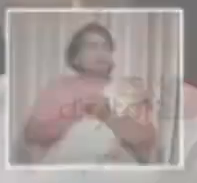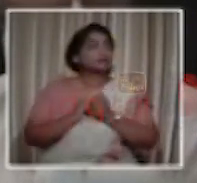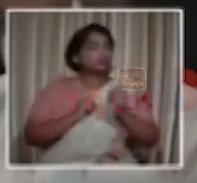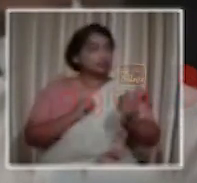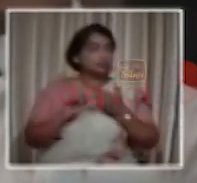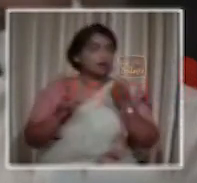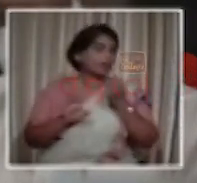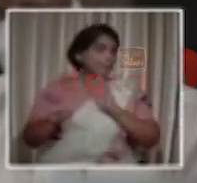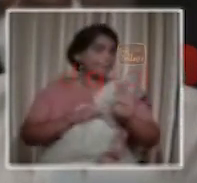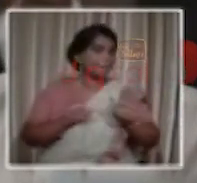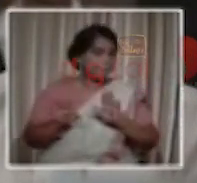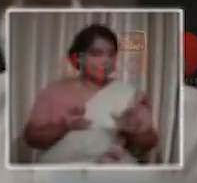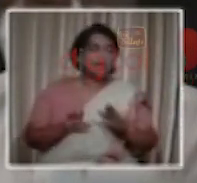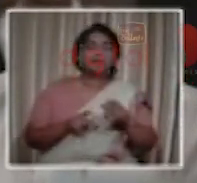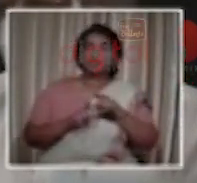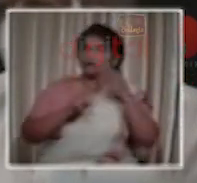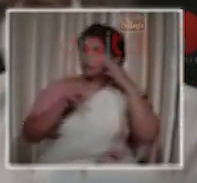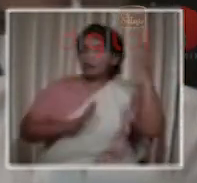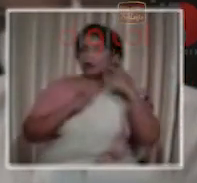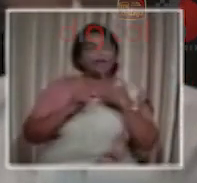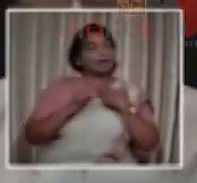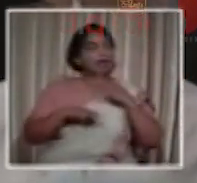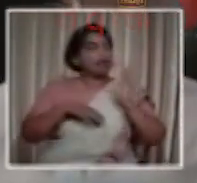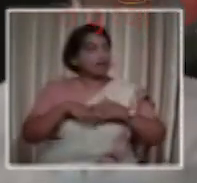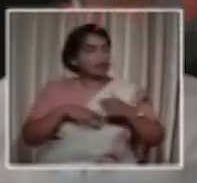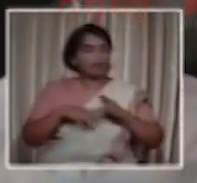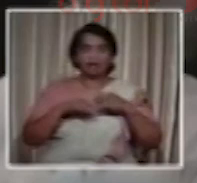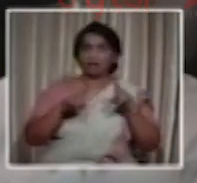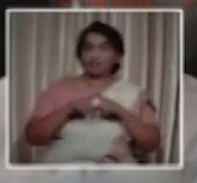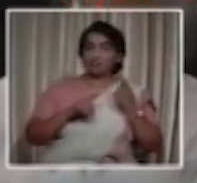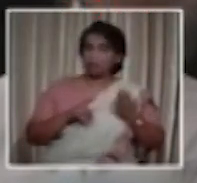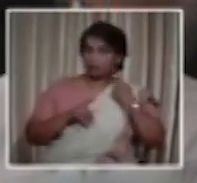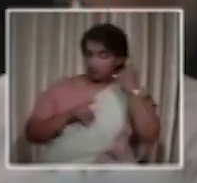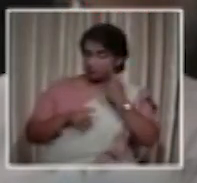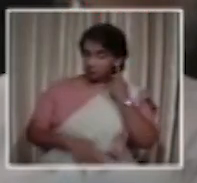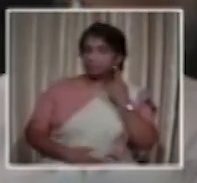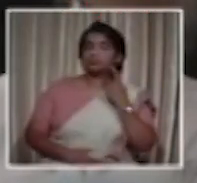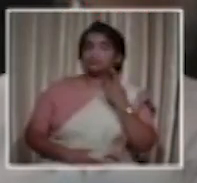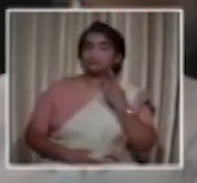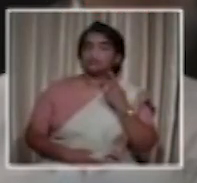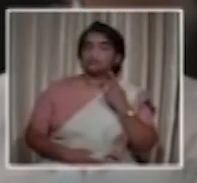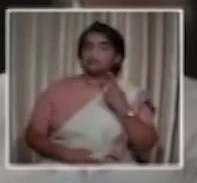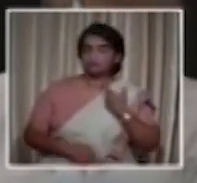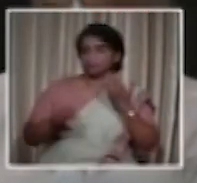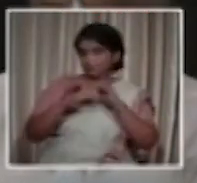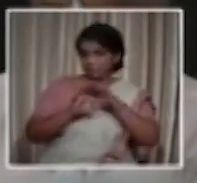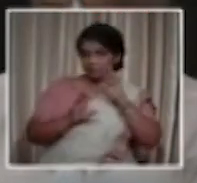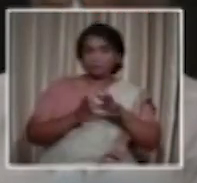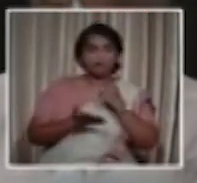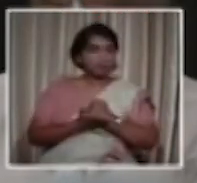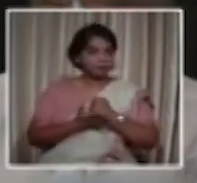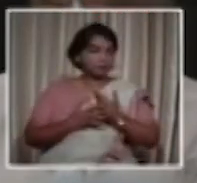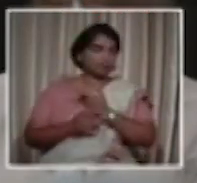කළමනාකරණ ශ්‍රේෂ්ඨී ජාත්‍යන්තර අධ්‍යක්ෂීම සහිත ආර්ථික විශේෂඥයන් දිනු පත්ව සිටිනවා. මහා බැංකුව ඇතුළු